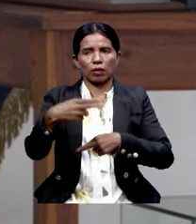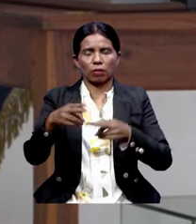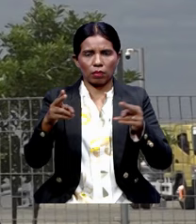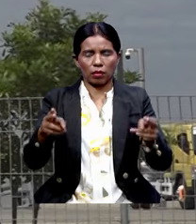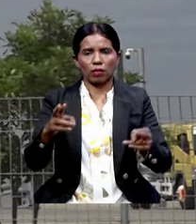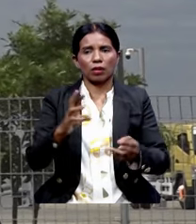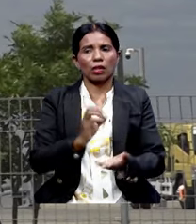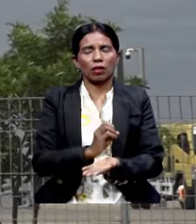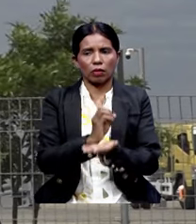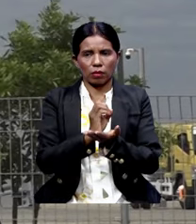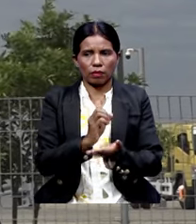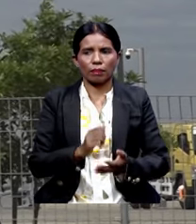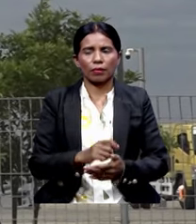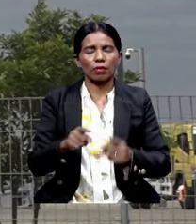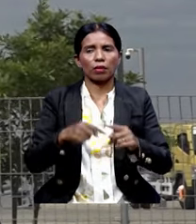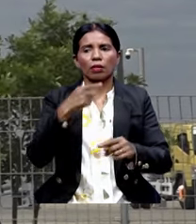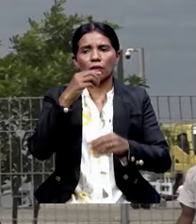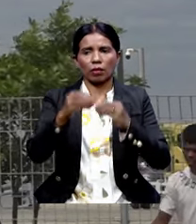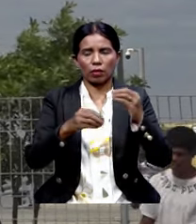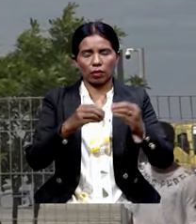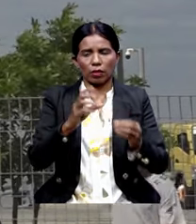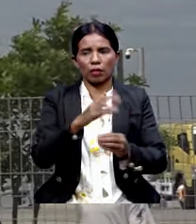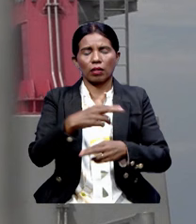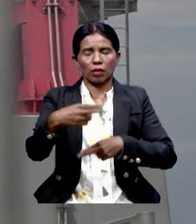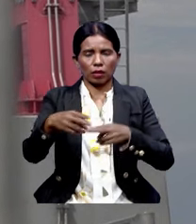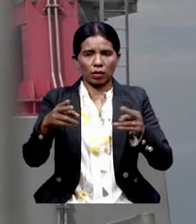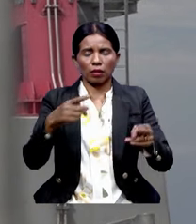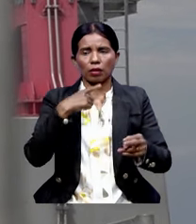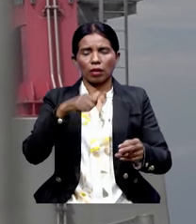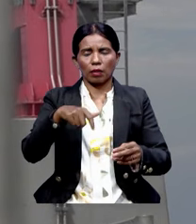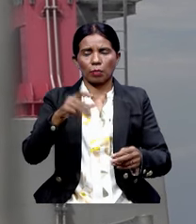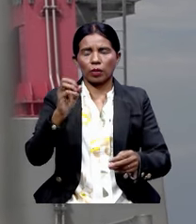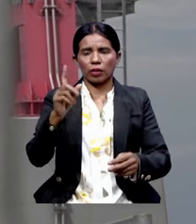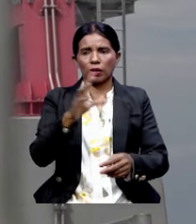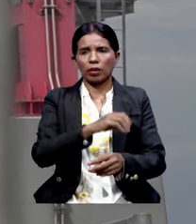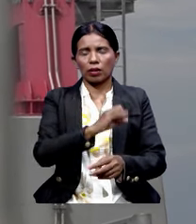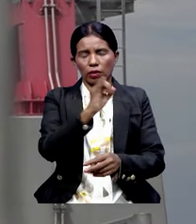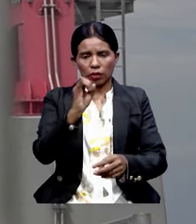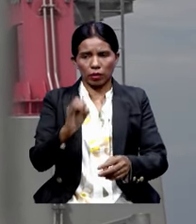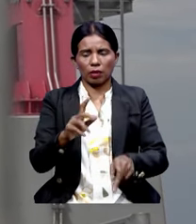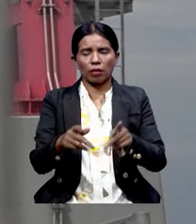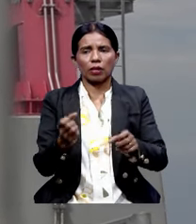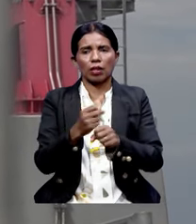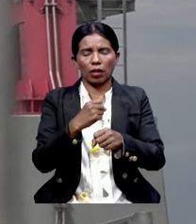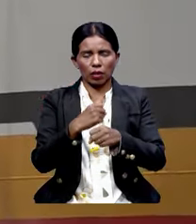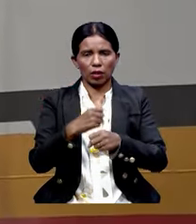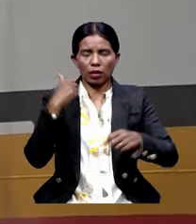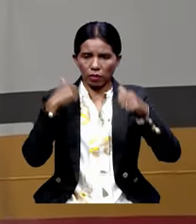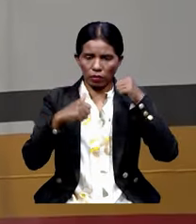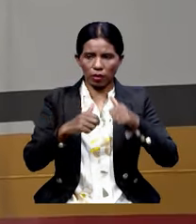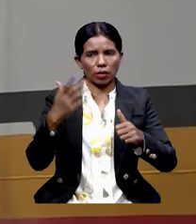harolaran. Menghira kestiono kono ba medidas nebe aportil sefoti karik identifika tripulante sira halau dunia atividad de